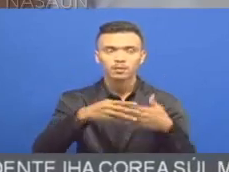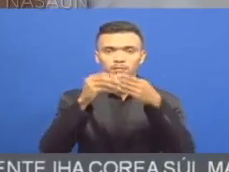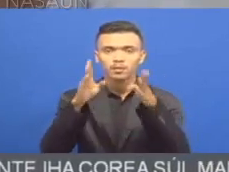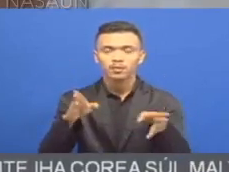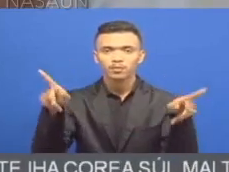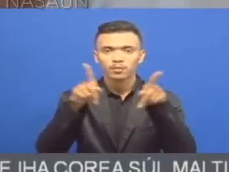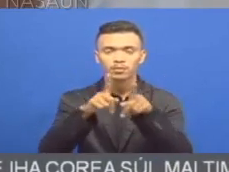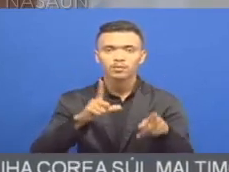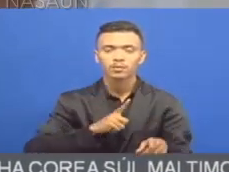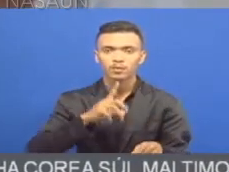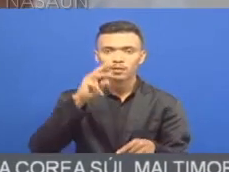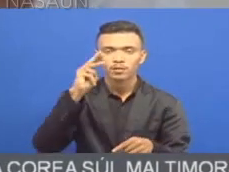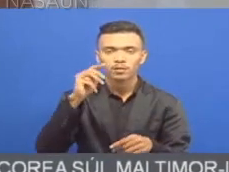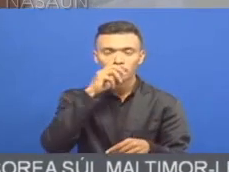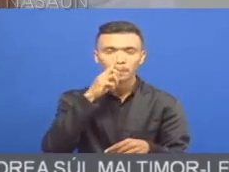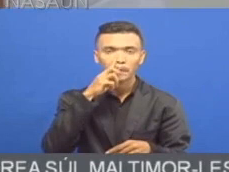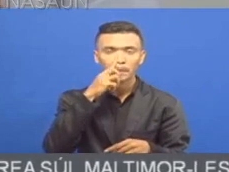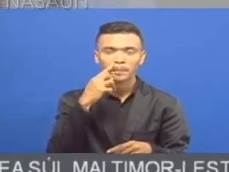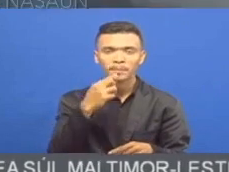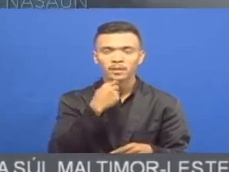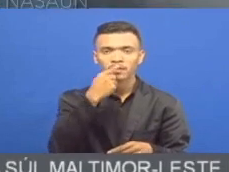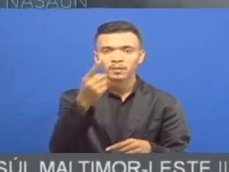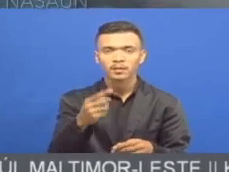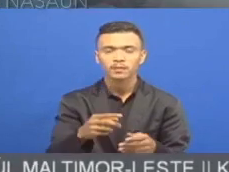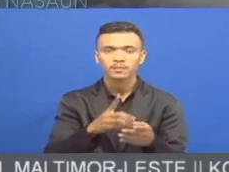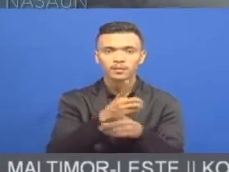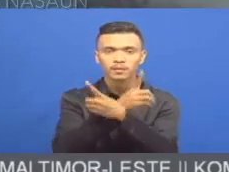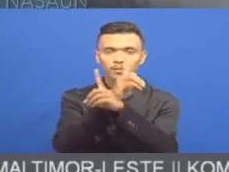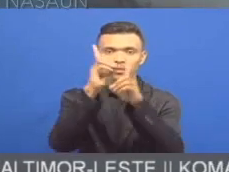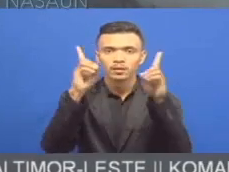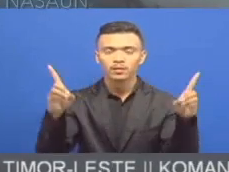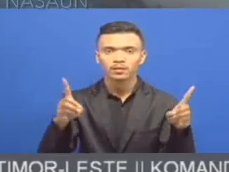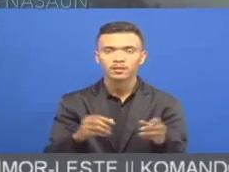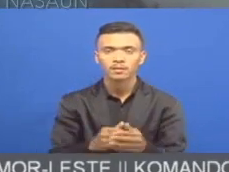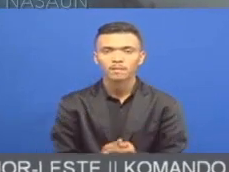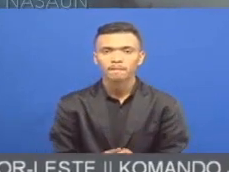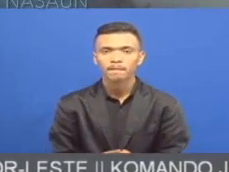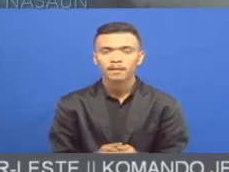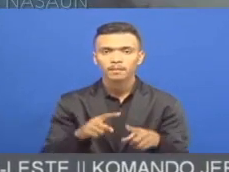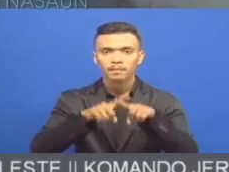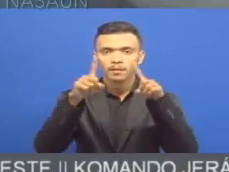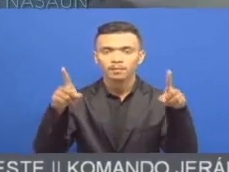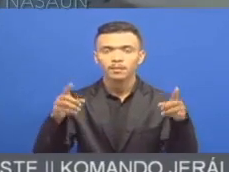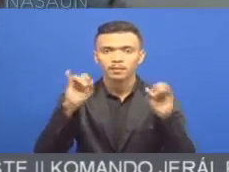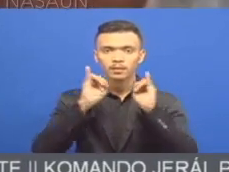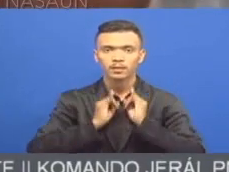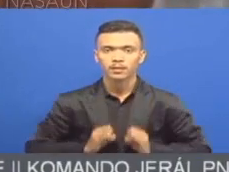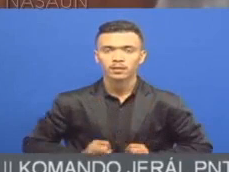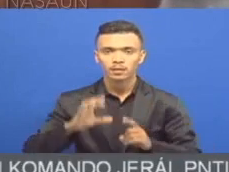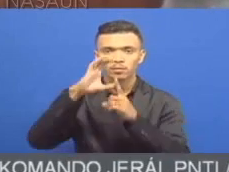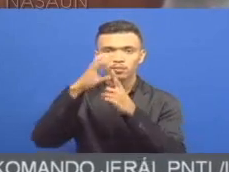Administrador postul autem zaret alra da Silva hateten, kesta un democrația ne ultra parte, mai be file faliba identitate